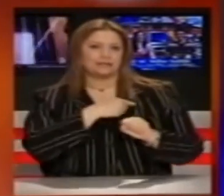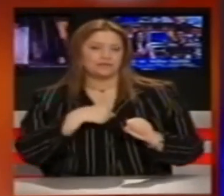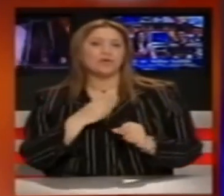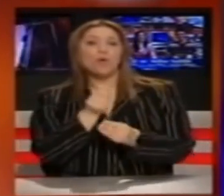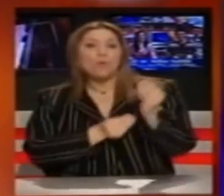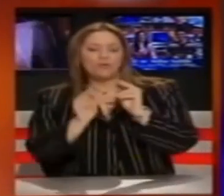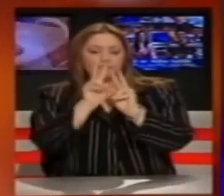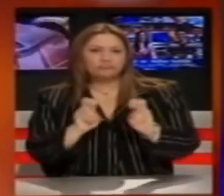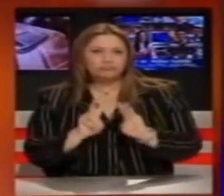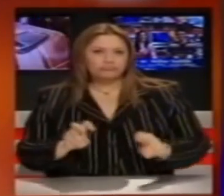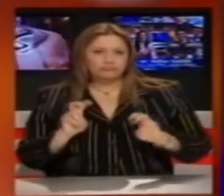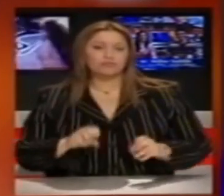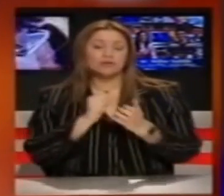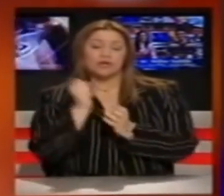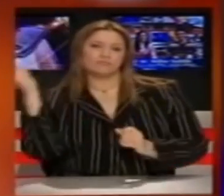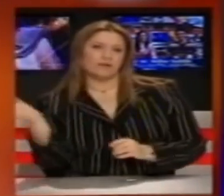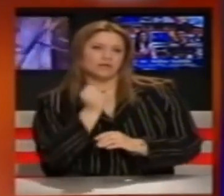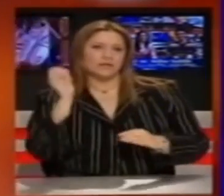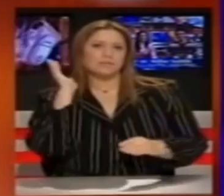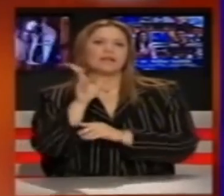Υπότιτλοι AUTHORWAVE